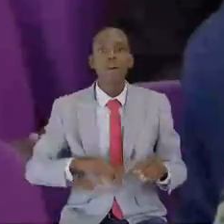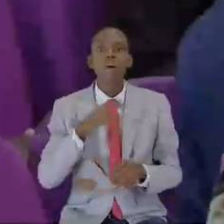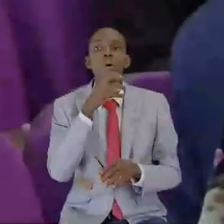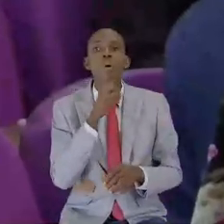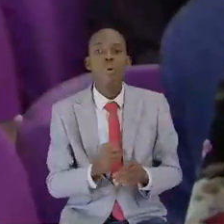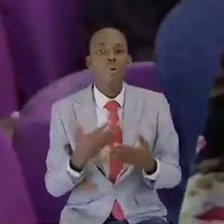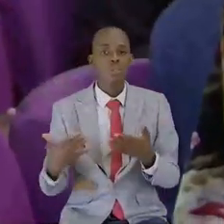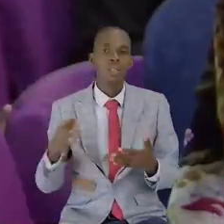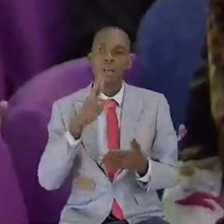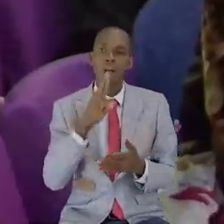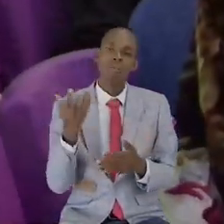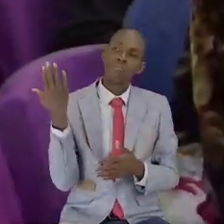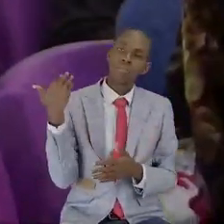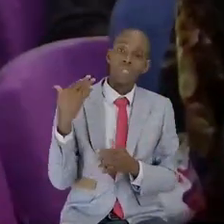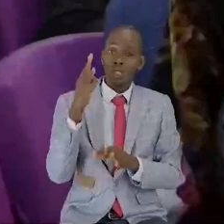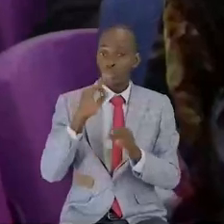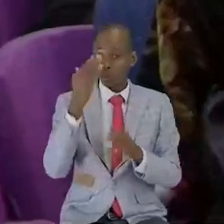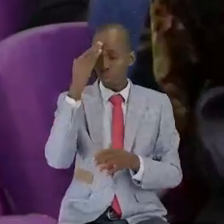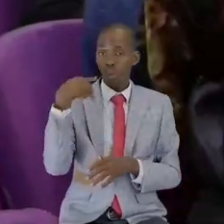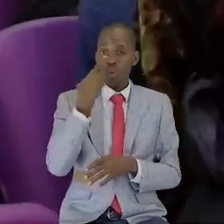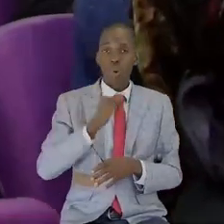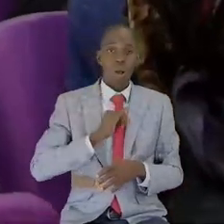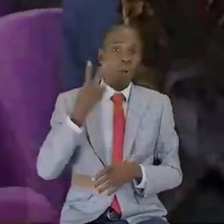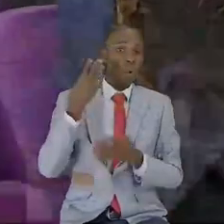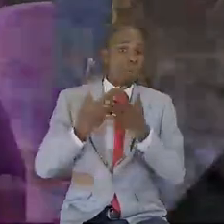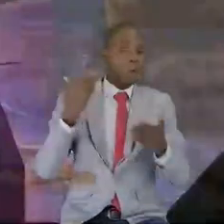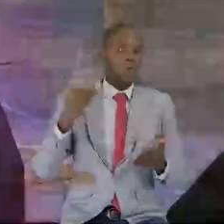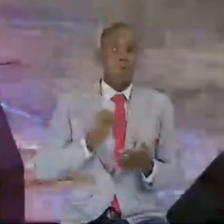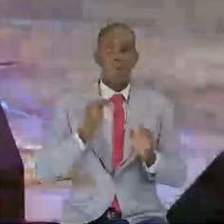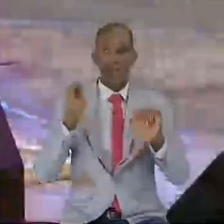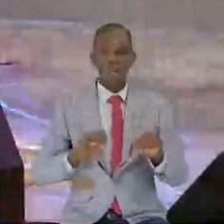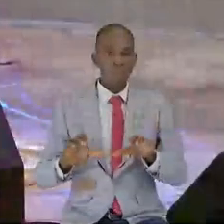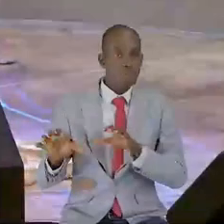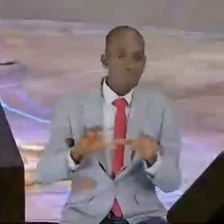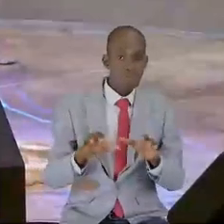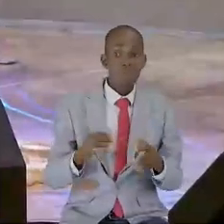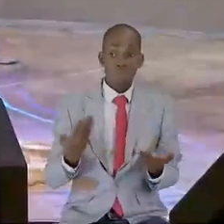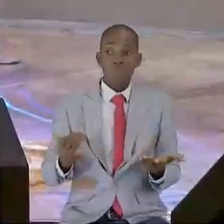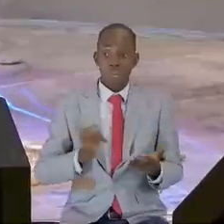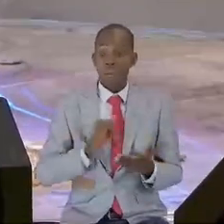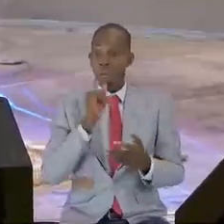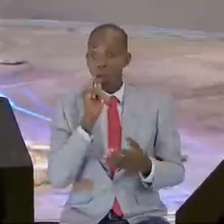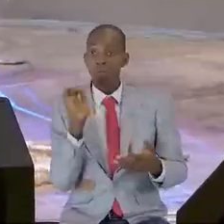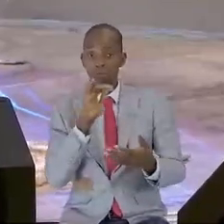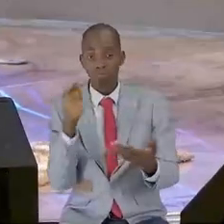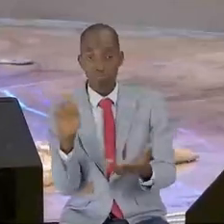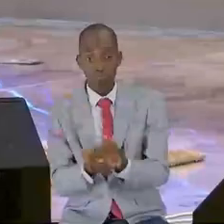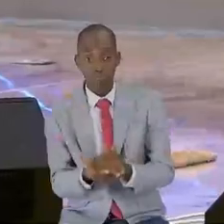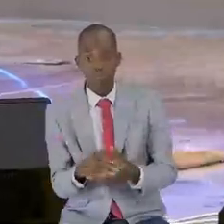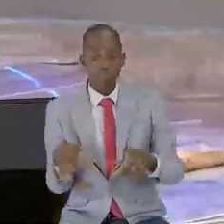passées. Si tu savais ce que j'étais avant, oh, même si j'étais marié, il